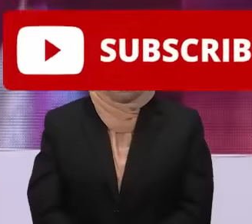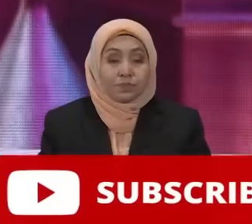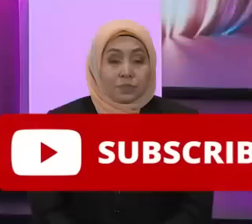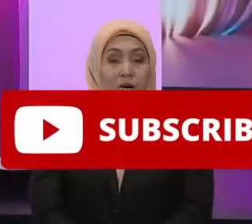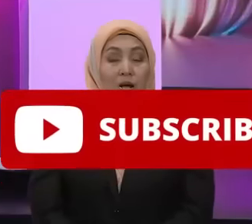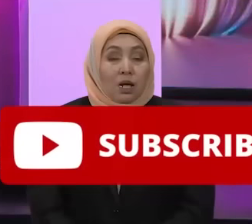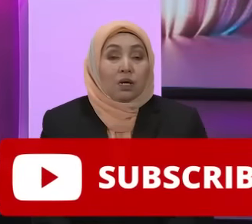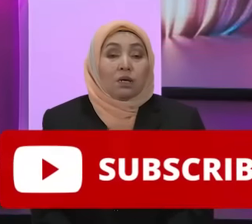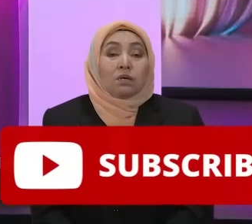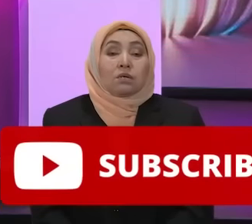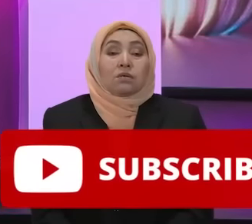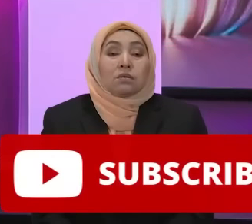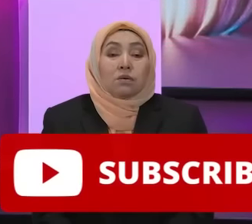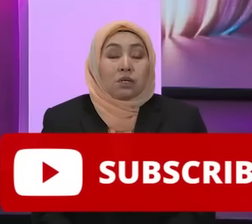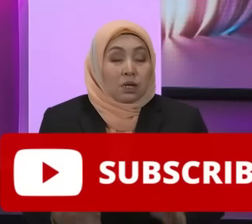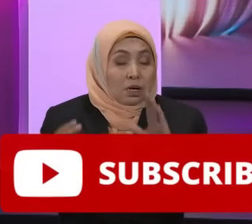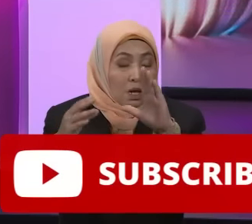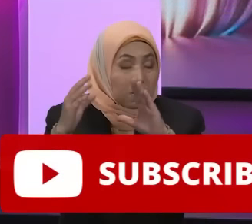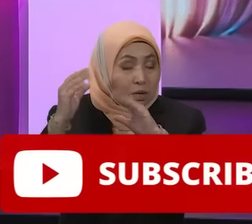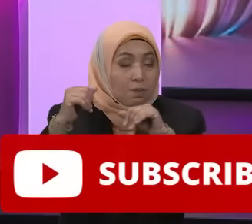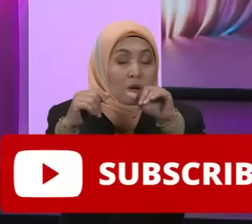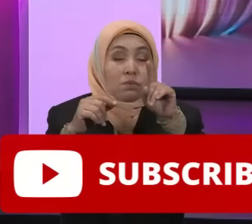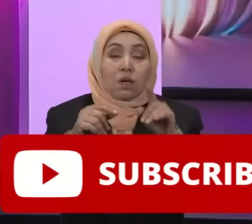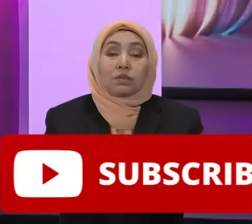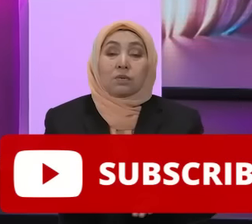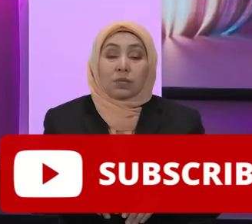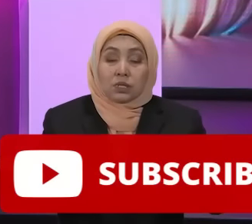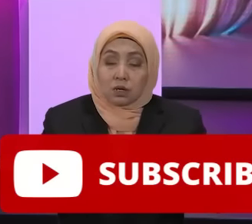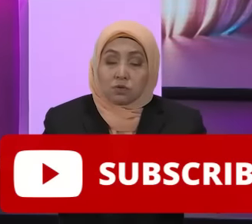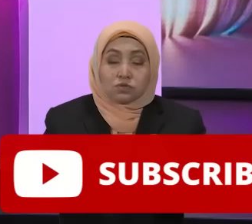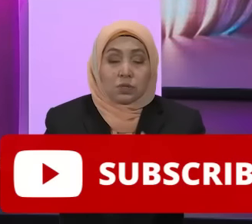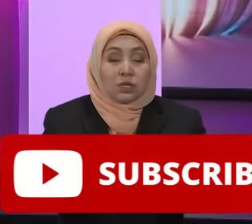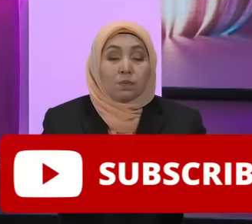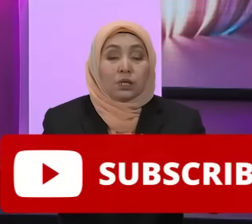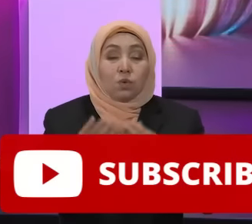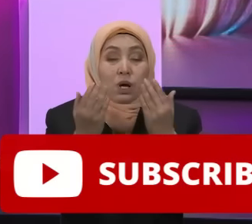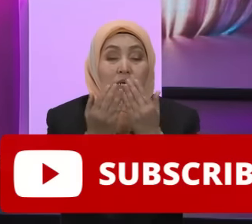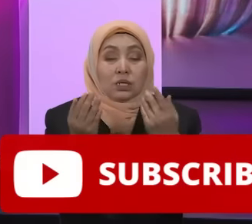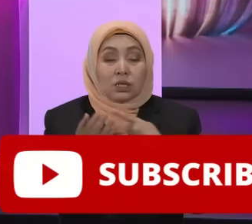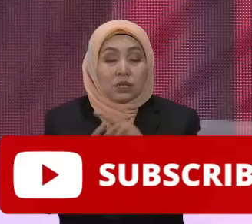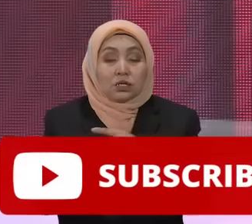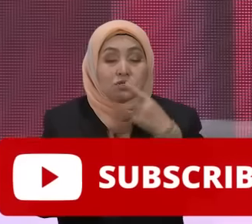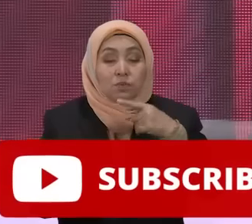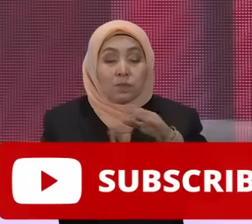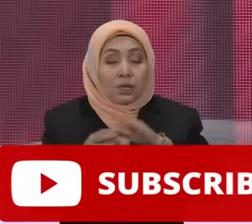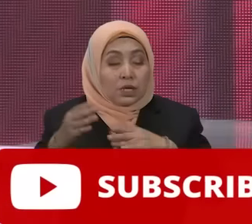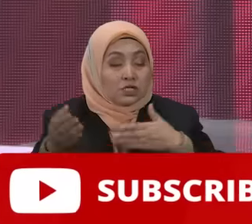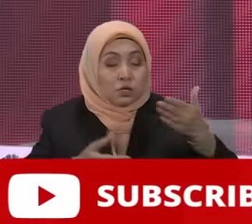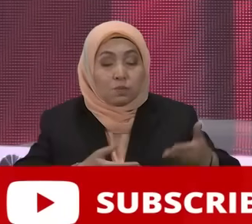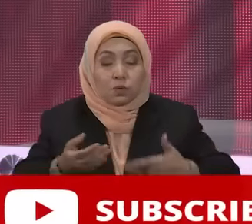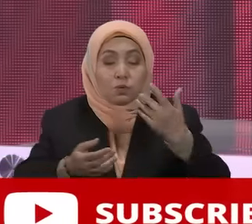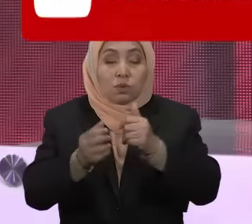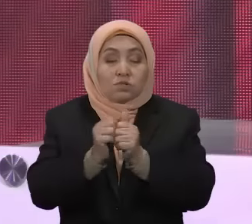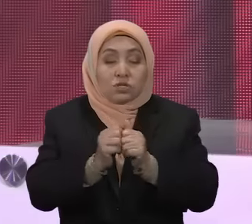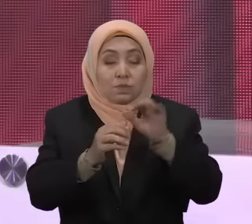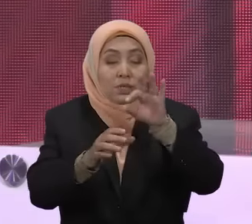alamin. Taqabbalallah. Taqabbal ya Karim. Moga-moga Allah terus mengkabulkan doa kita saat ini, ya. Dan dijemput pada tuan-tuan untuk sama-sama